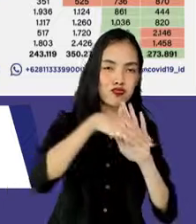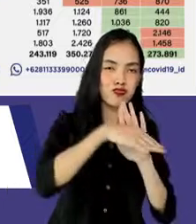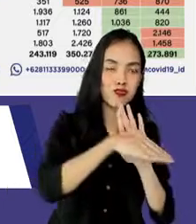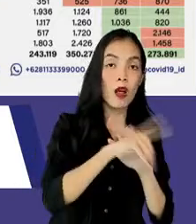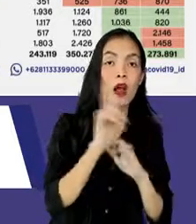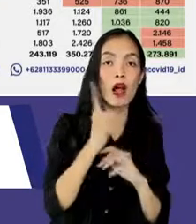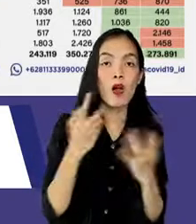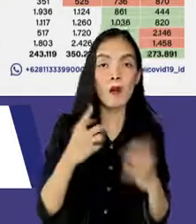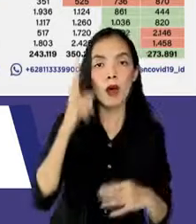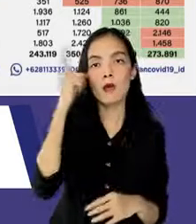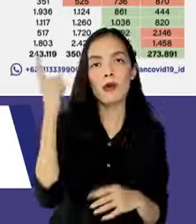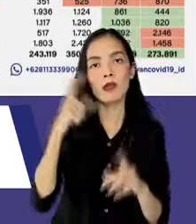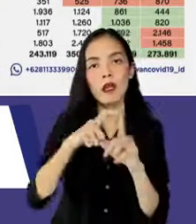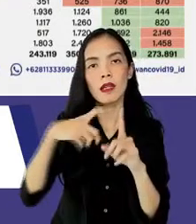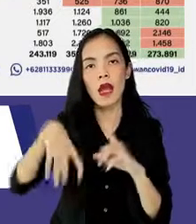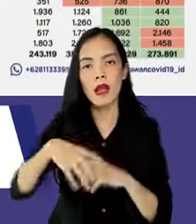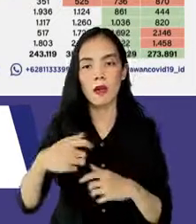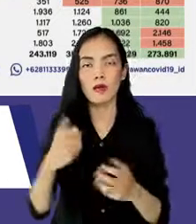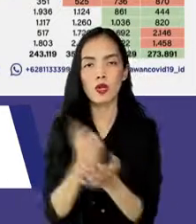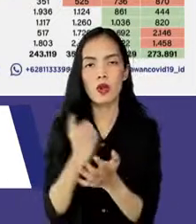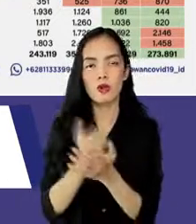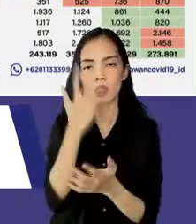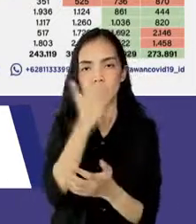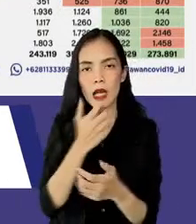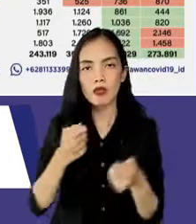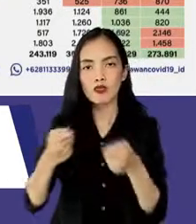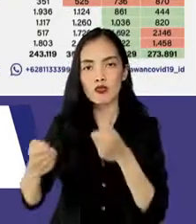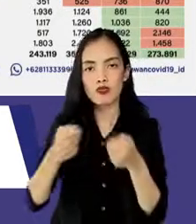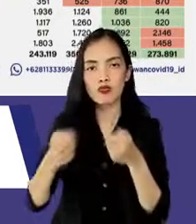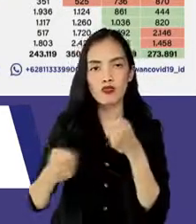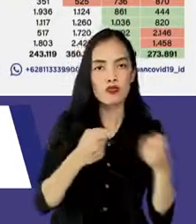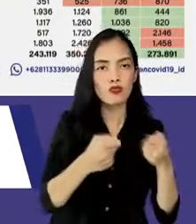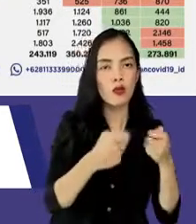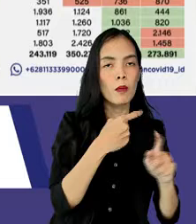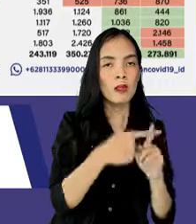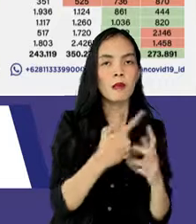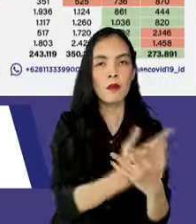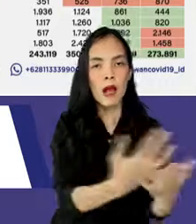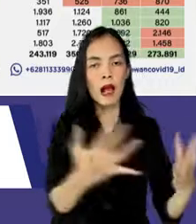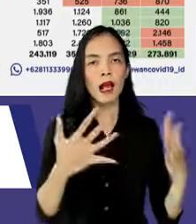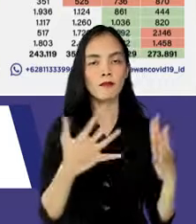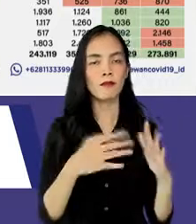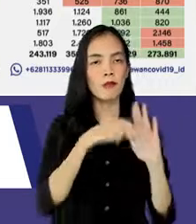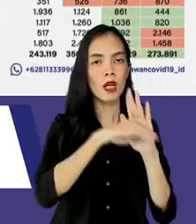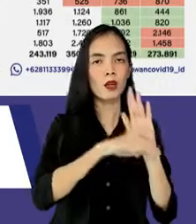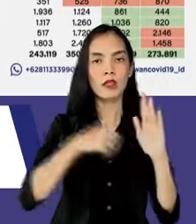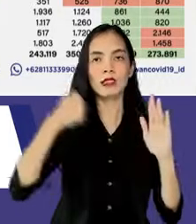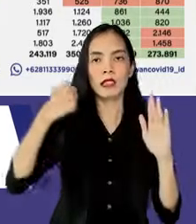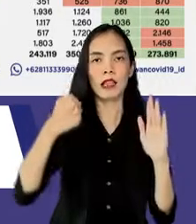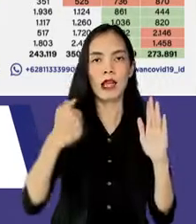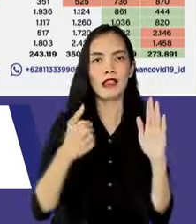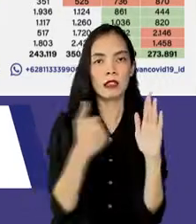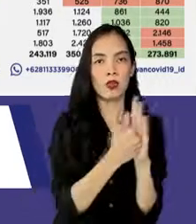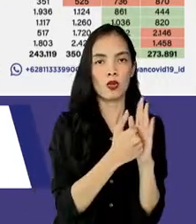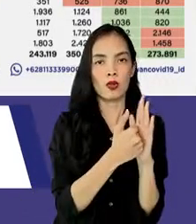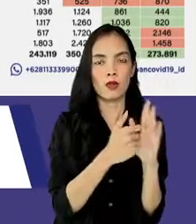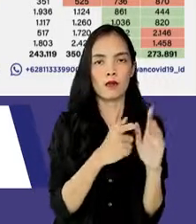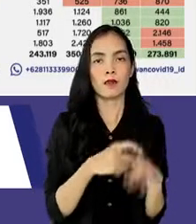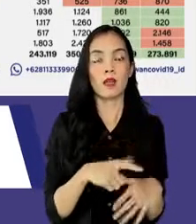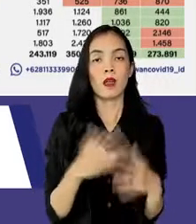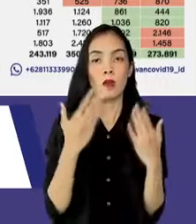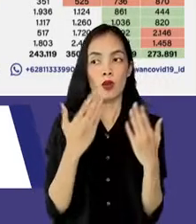terus meningkatkan penanganan di wilayahnya serta masyarakat dapat terus disiplin menjalankan protokol kesehatan